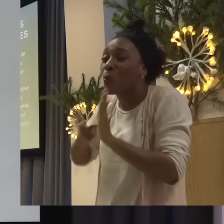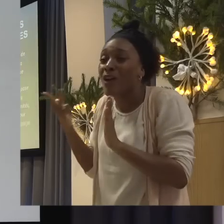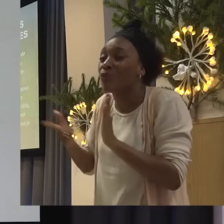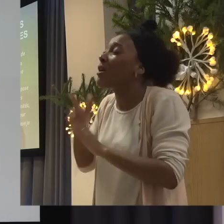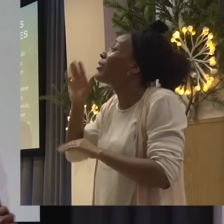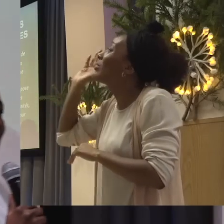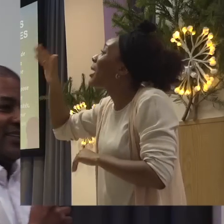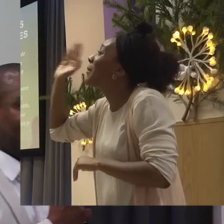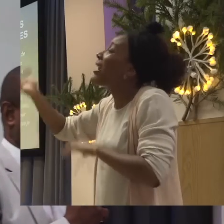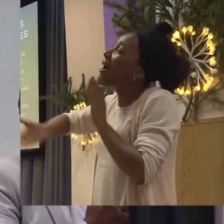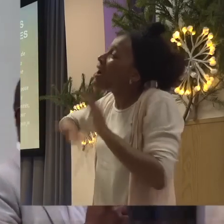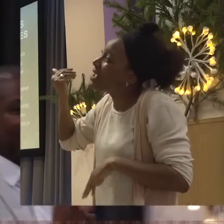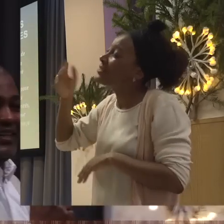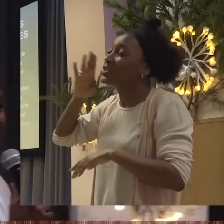savez,